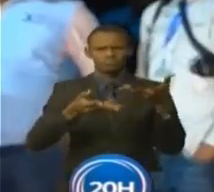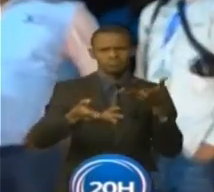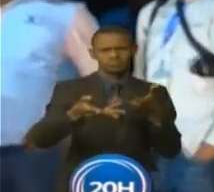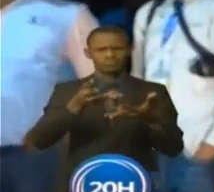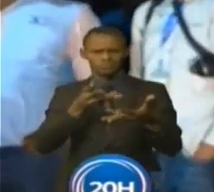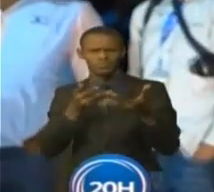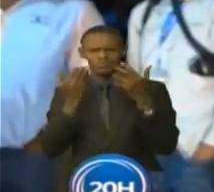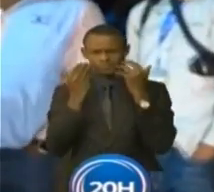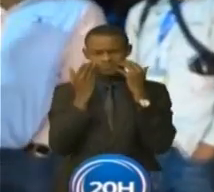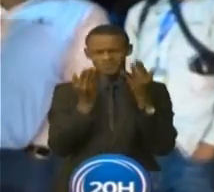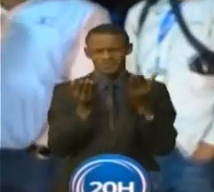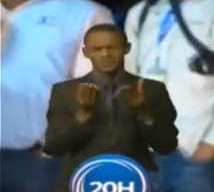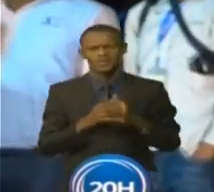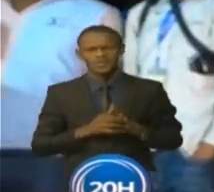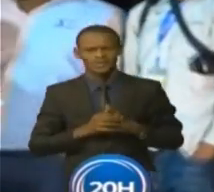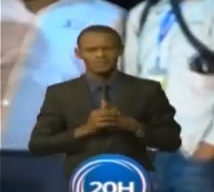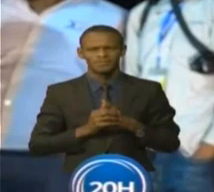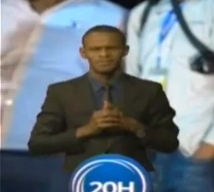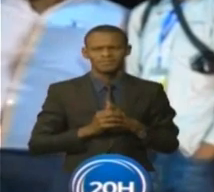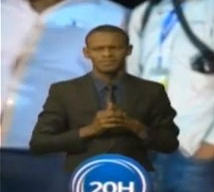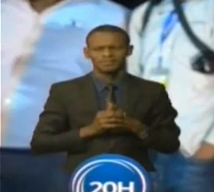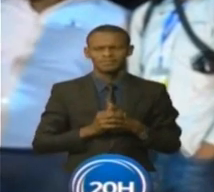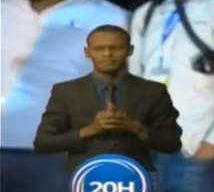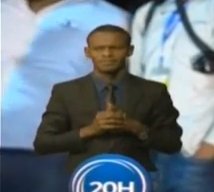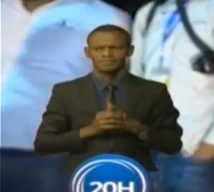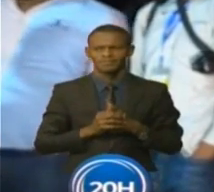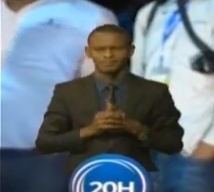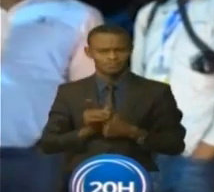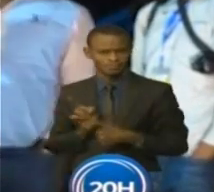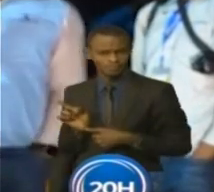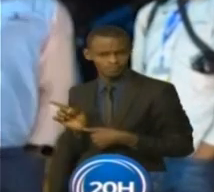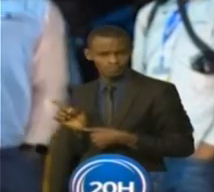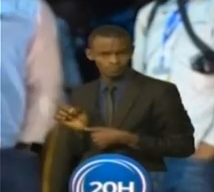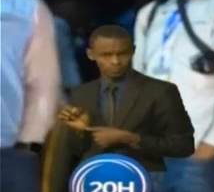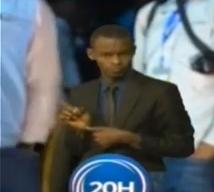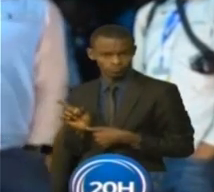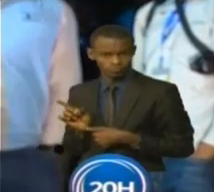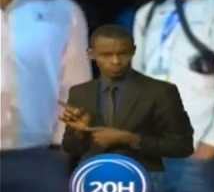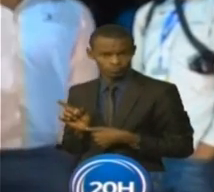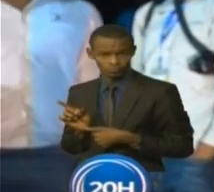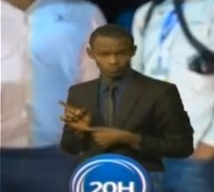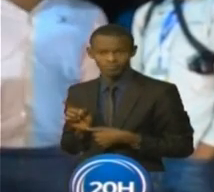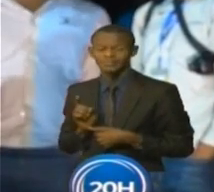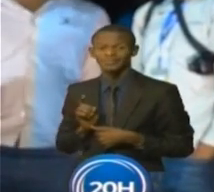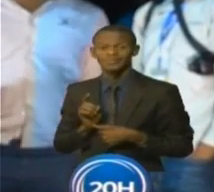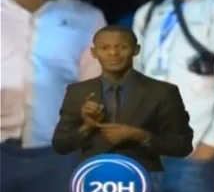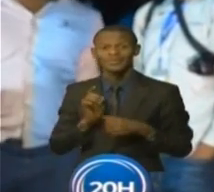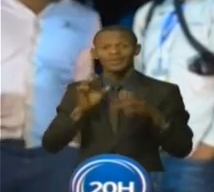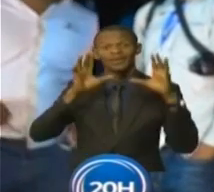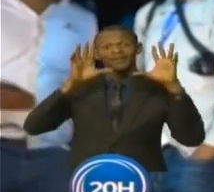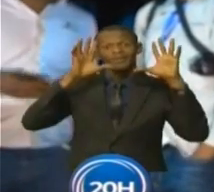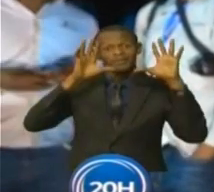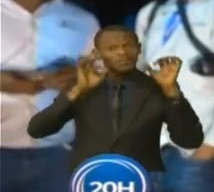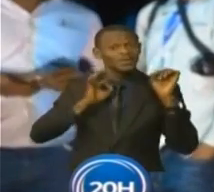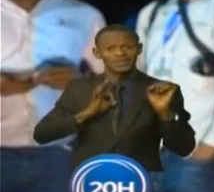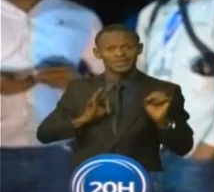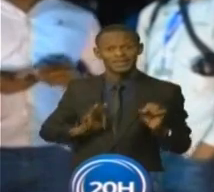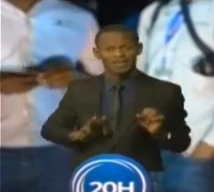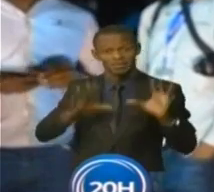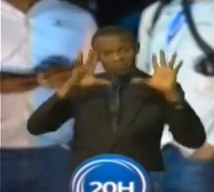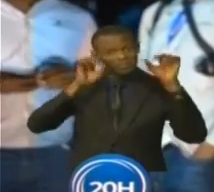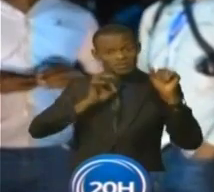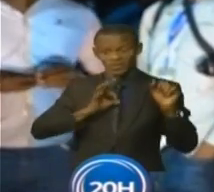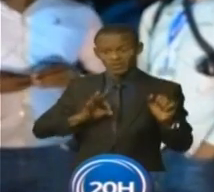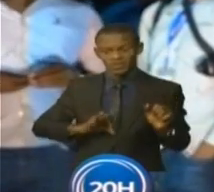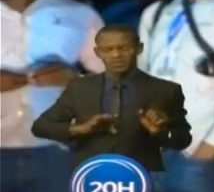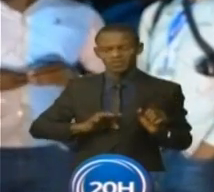Briefing presse dénommé spécial briefing sur le séjour de travail du président de la République dans le Haut-Katanga. Le